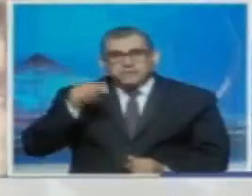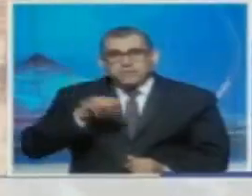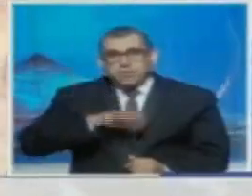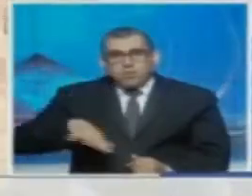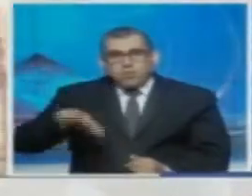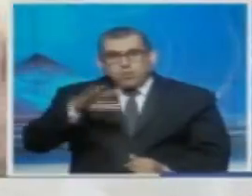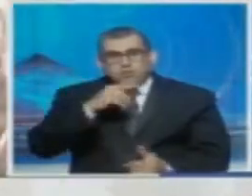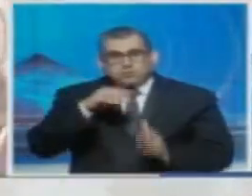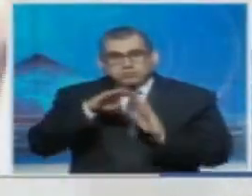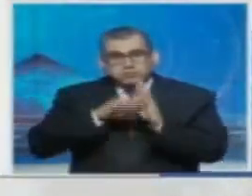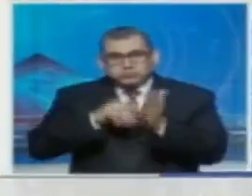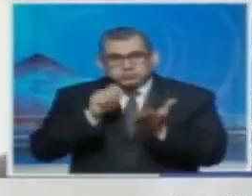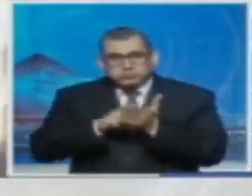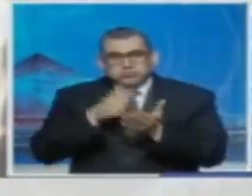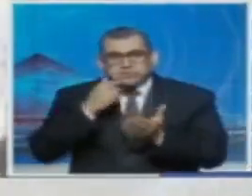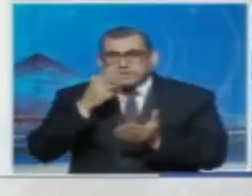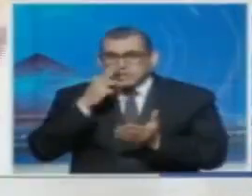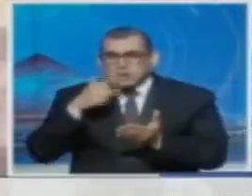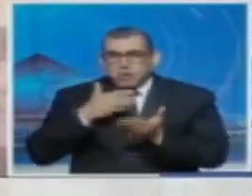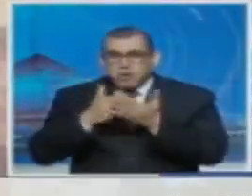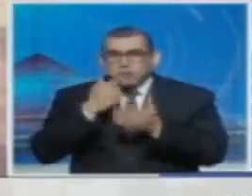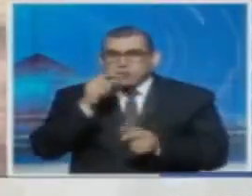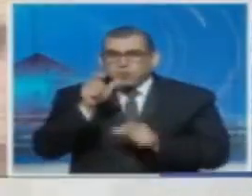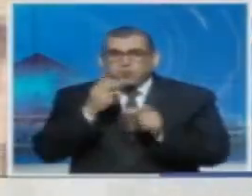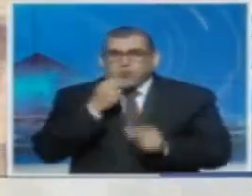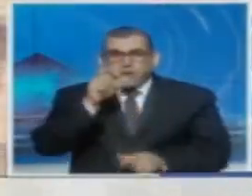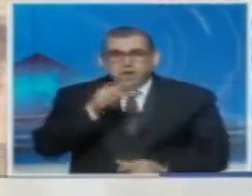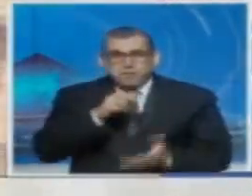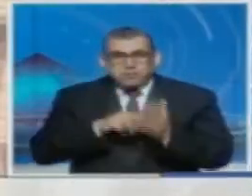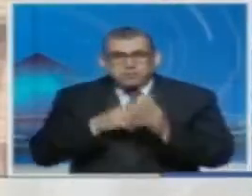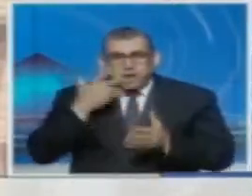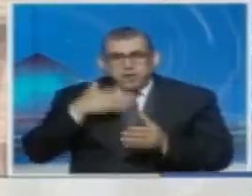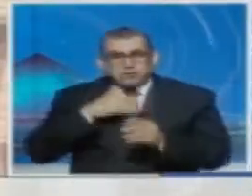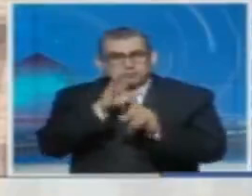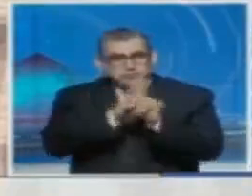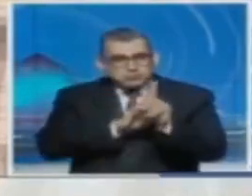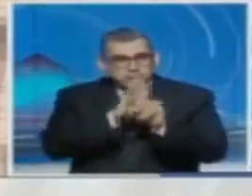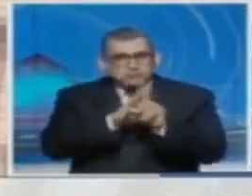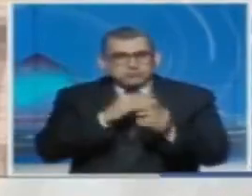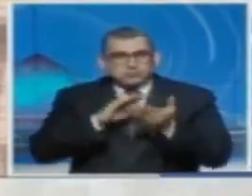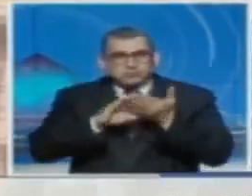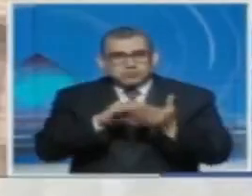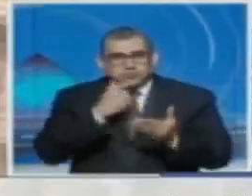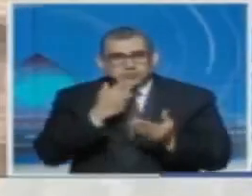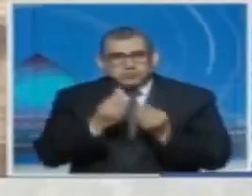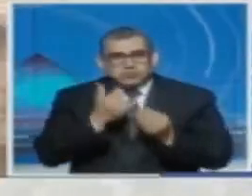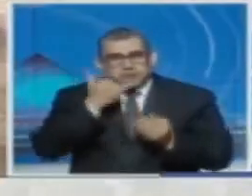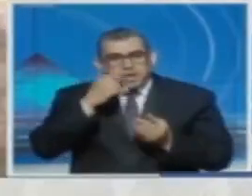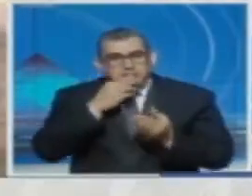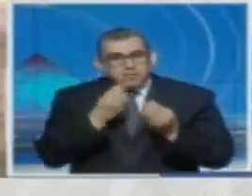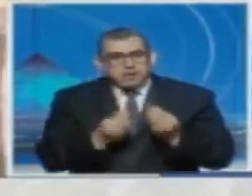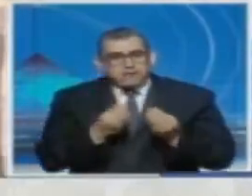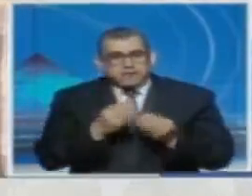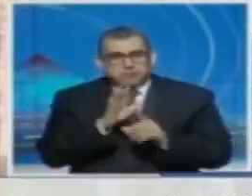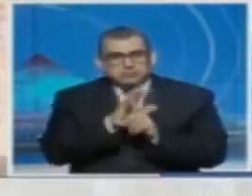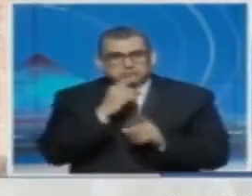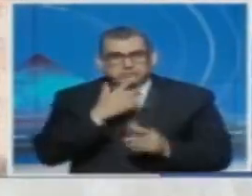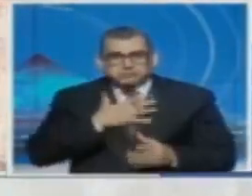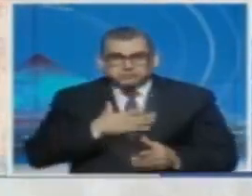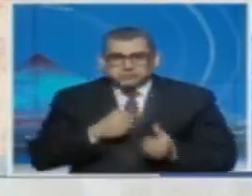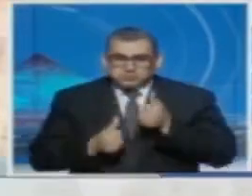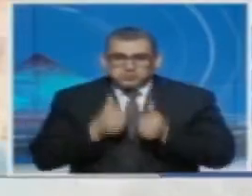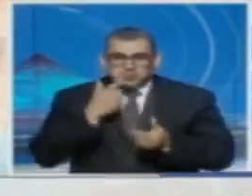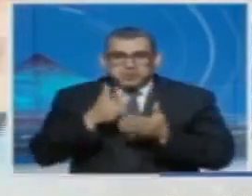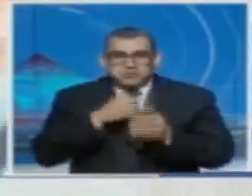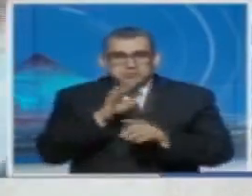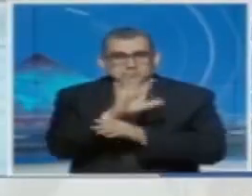تتاح لهم، لان دول طلبه ثانويه عامه، فالولد منهم محتاج اللي يطبطب عليه، محتاج او البنت محتاجه اللي تقول لها كلمه كويسه كده. بنحاول على